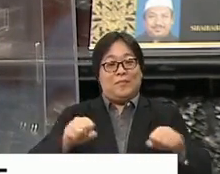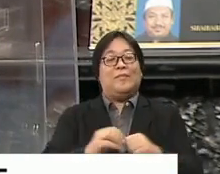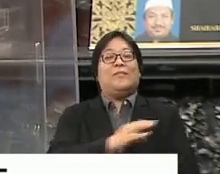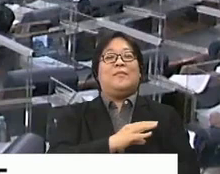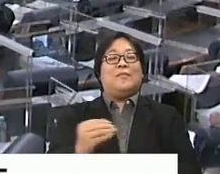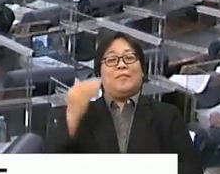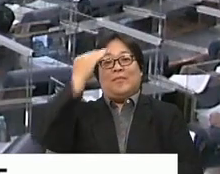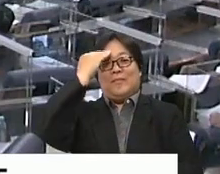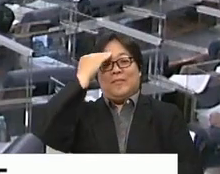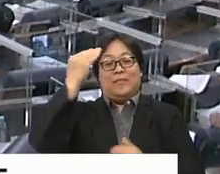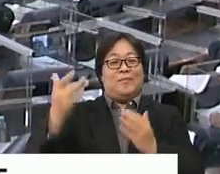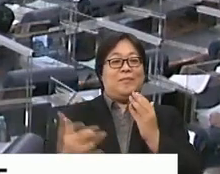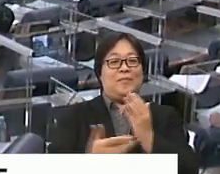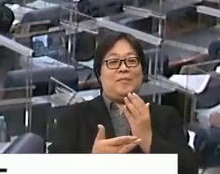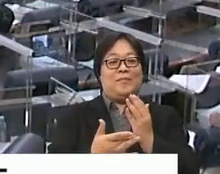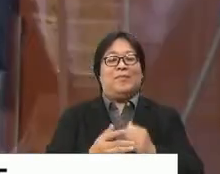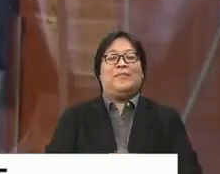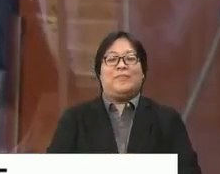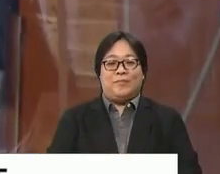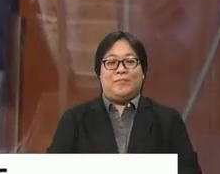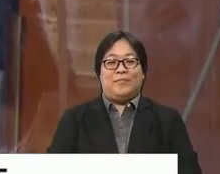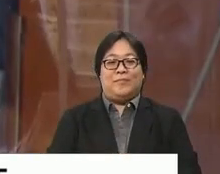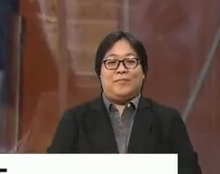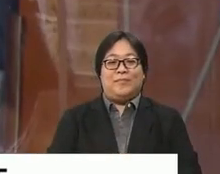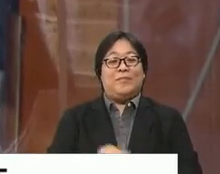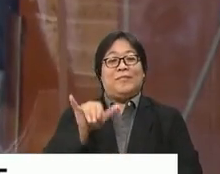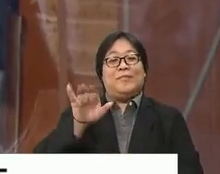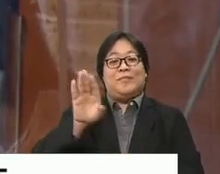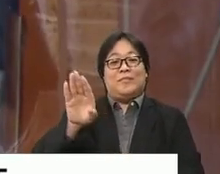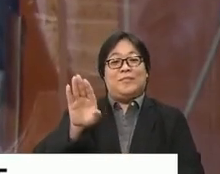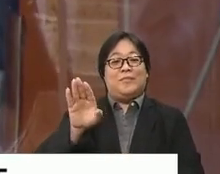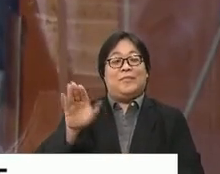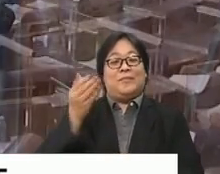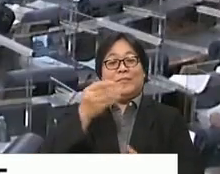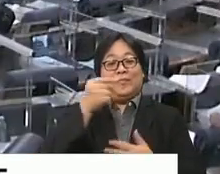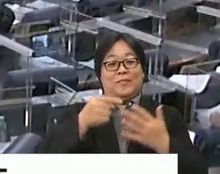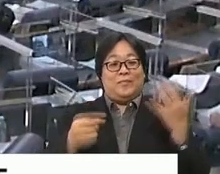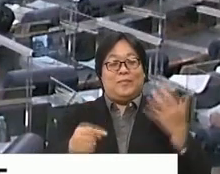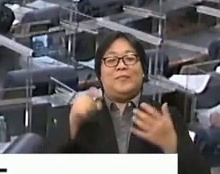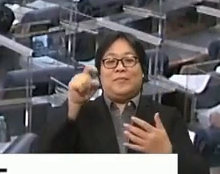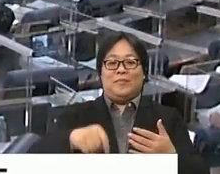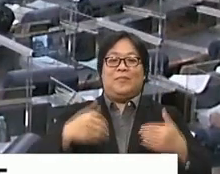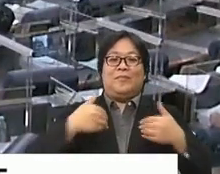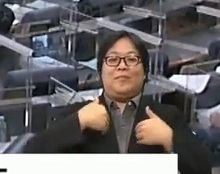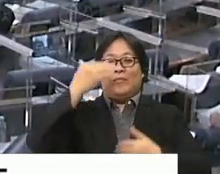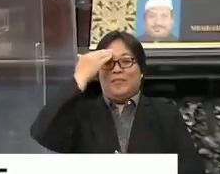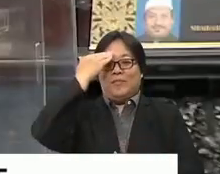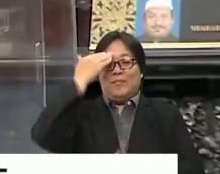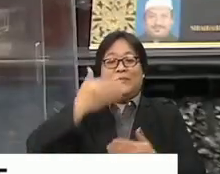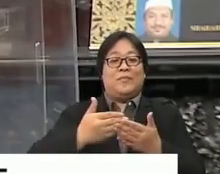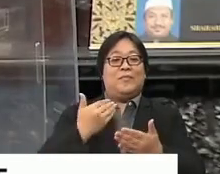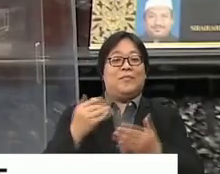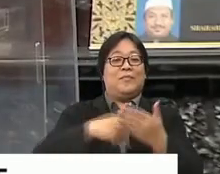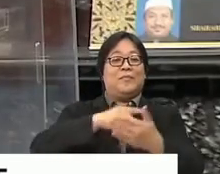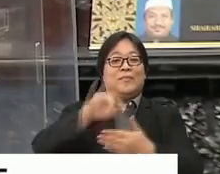serta pengetahuan teknikal yang tinggi oleh demikian yang bermanfaat mengkilap cara berikut Perlu diambil kirab sebelum